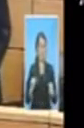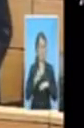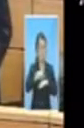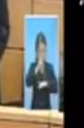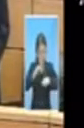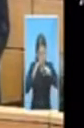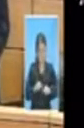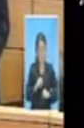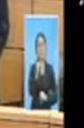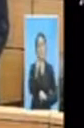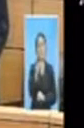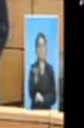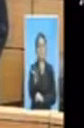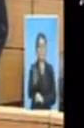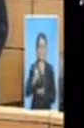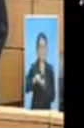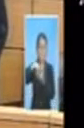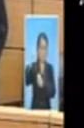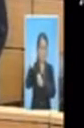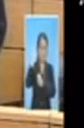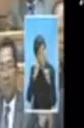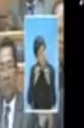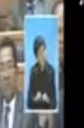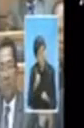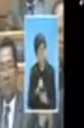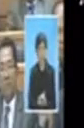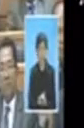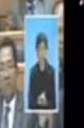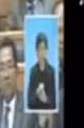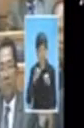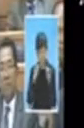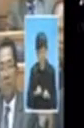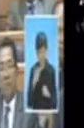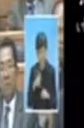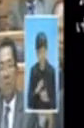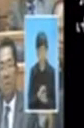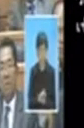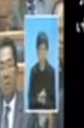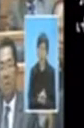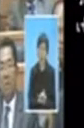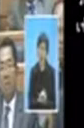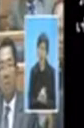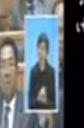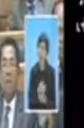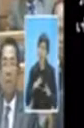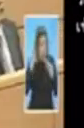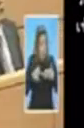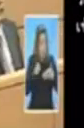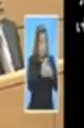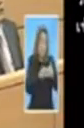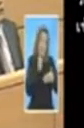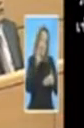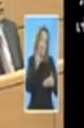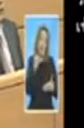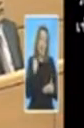านผู้อภิปรายนั้นถอนคำพูด แต่พอท่านวินิจฉัยแล้วก็ไม่ยอมรับคำวินิจฉัย